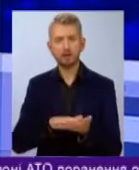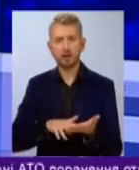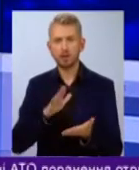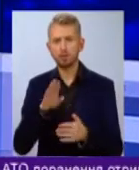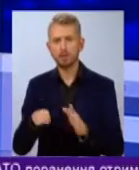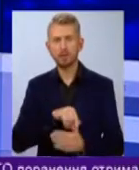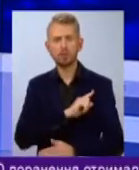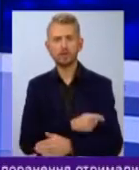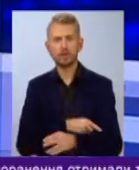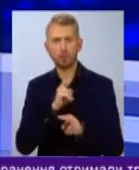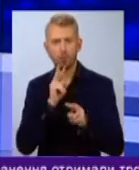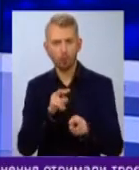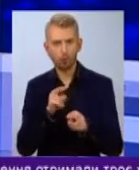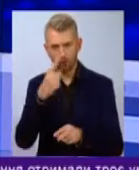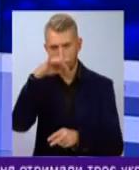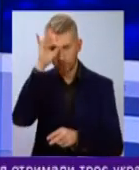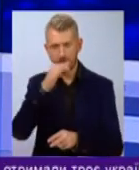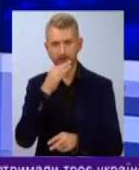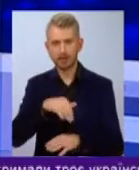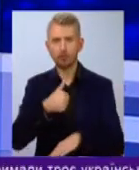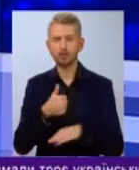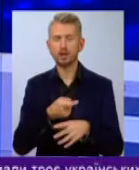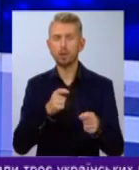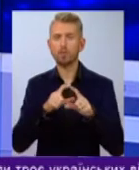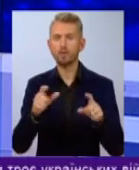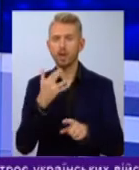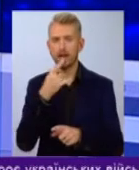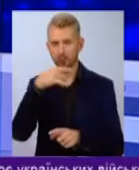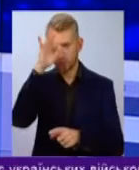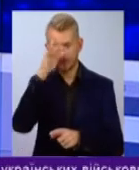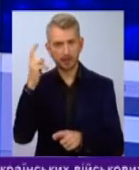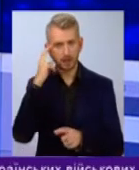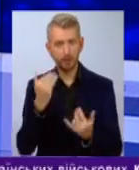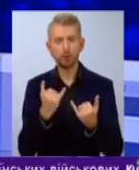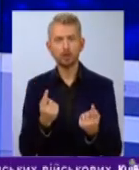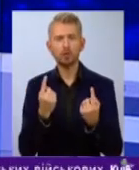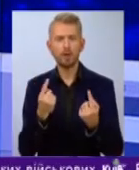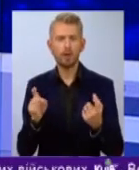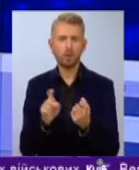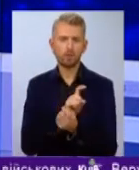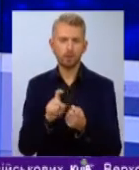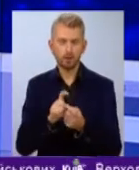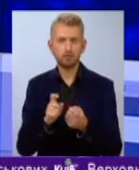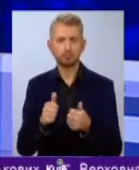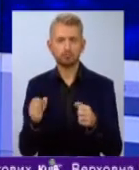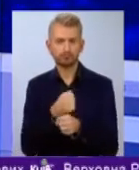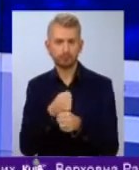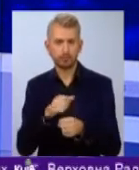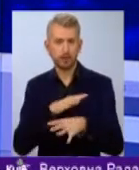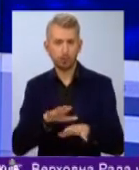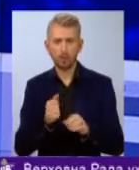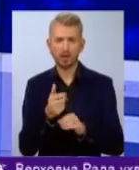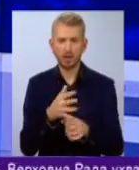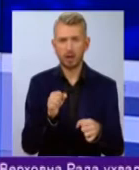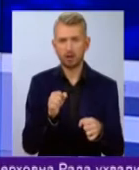під посиленою охороною поліції, зазначив очільник управління Нацполіції Києва. Сьогодні суттєвих конфліктів під стінами ради не було, лише кілька сутичок